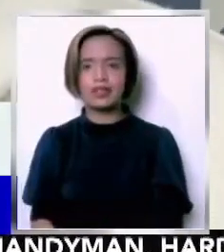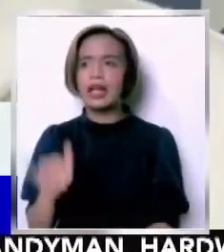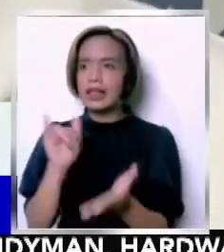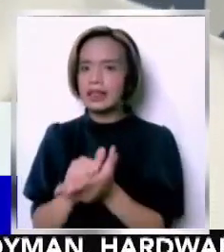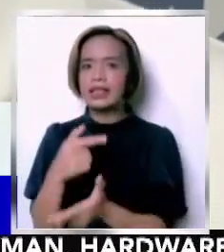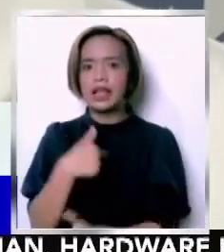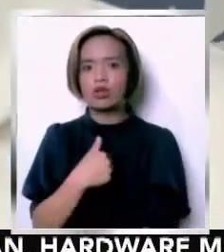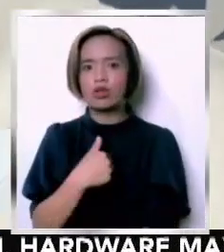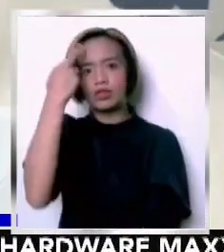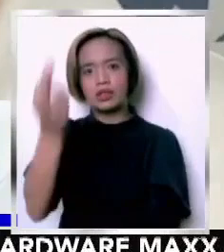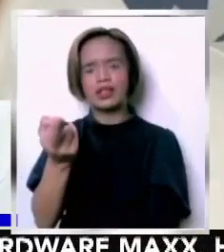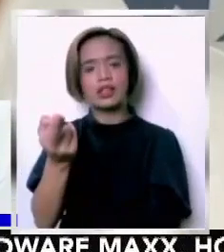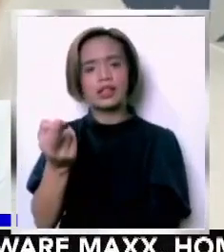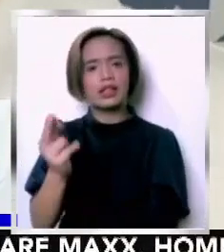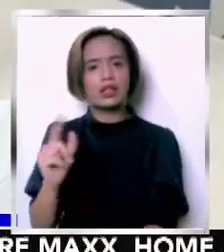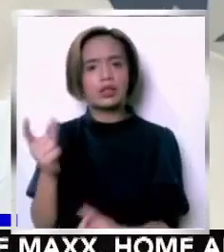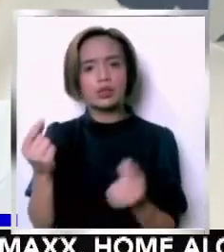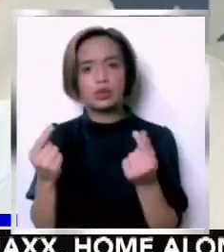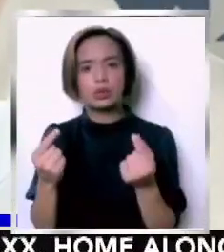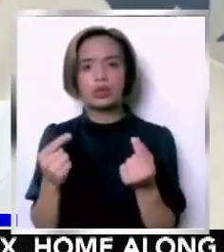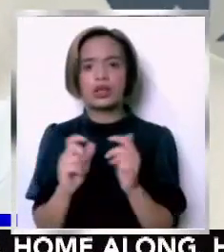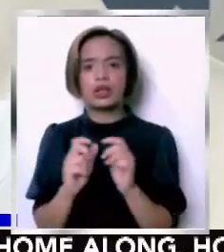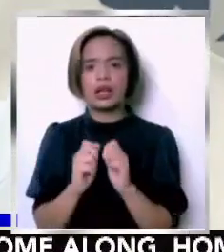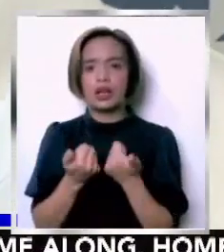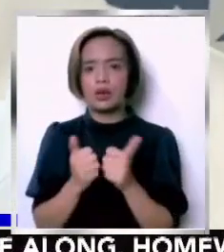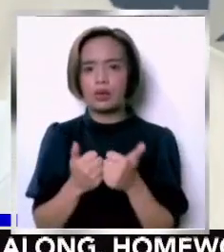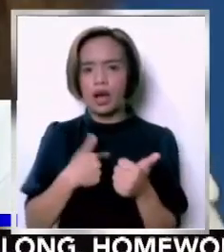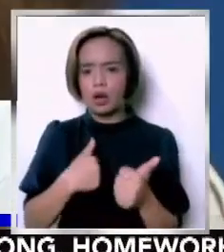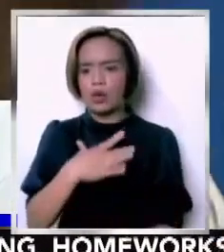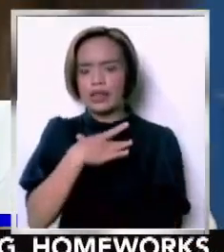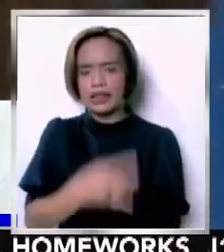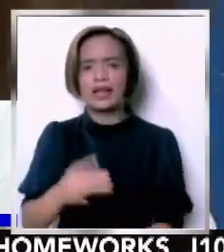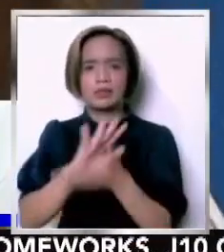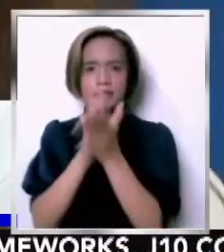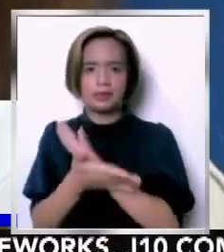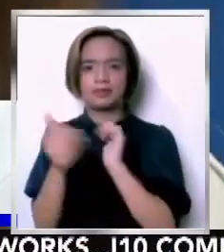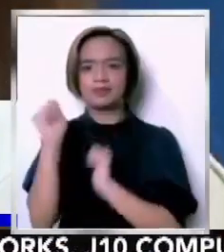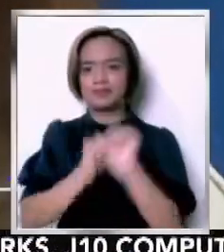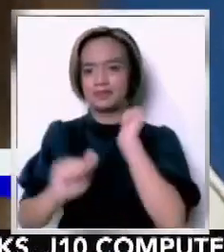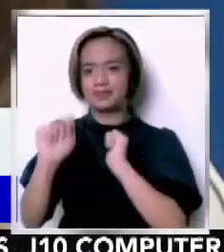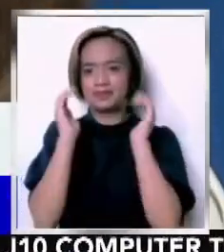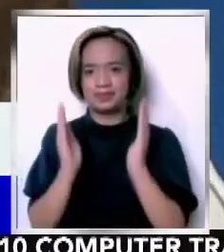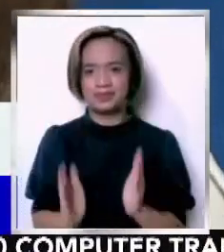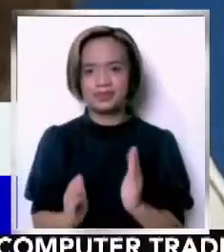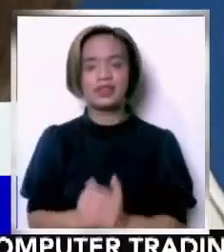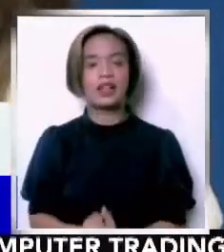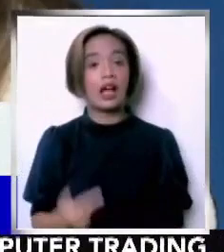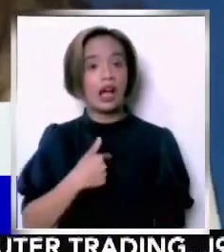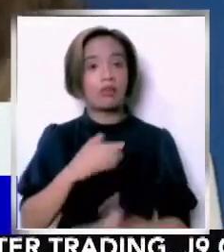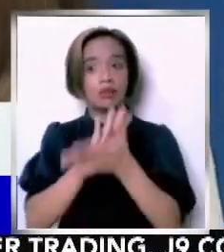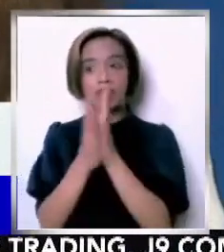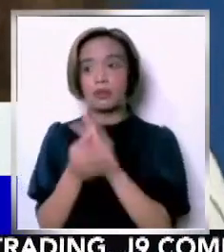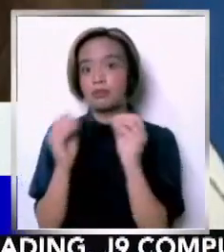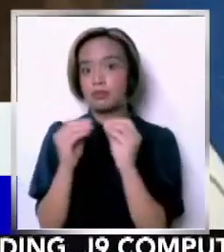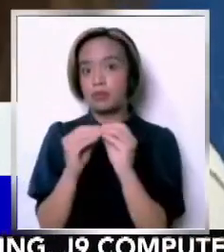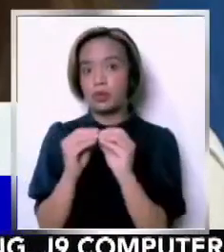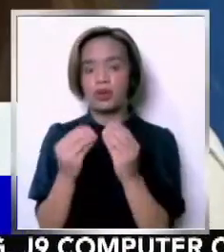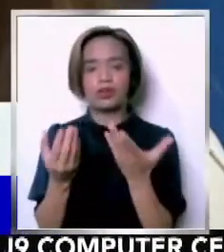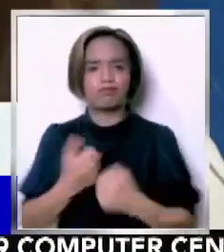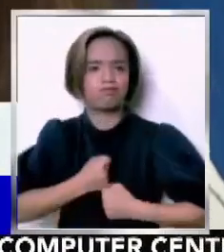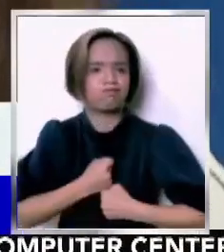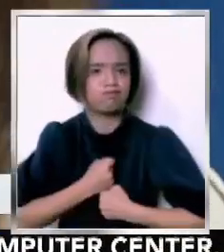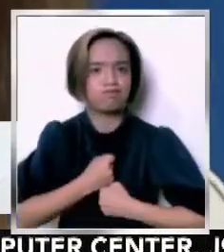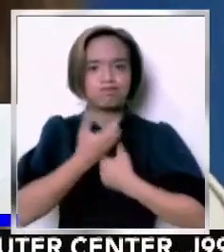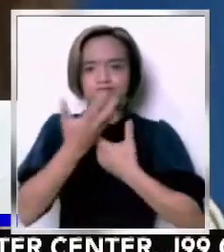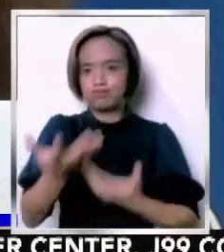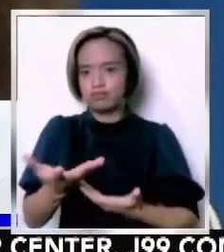talaga ako to look inward na gusto ko talaga mag-artista. Mas maging open po ako, mag-express ng emotions ko, mag-express